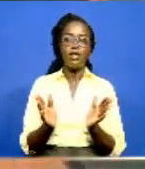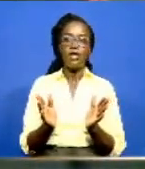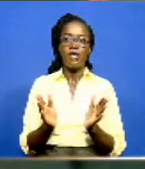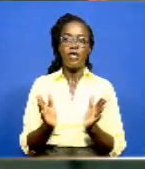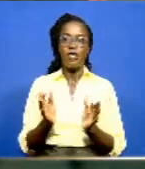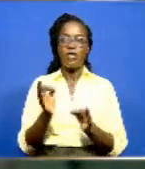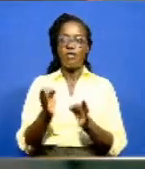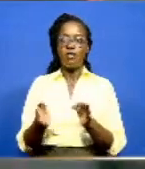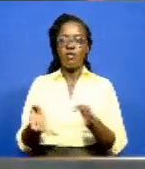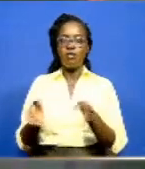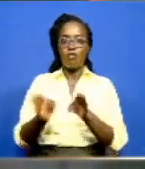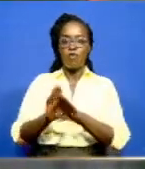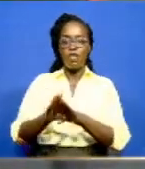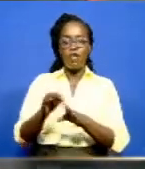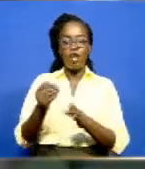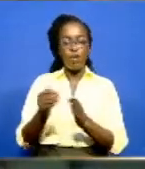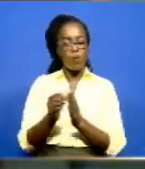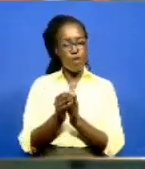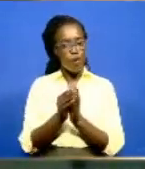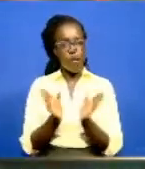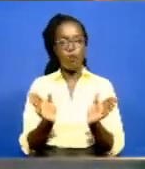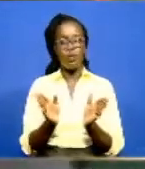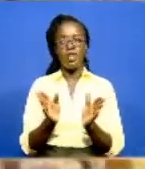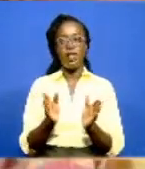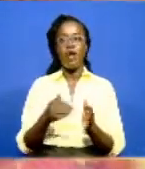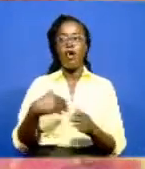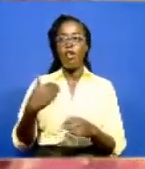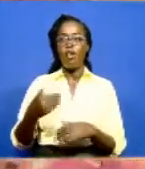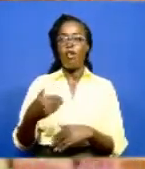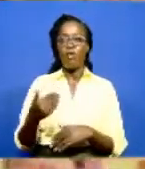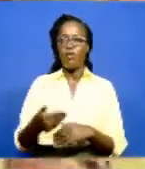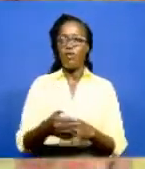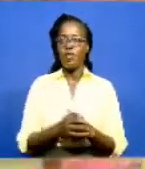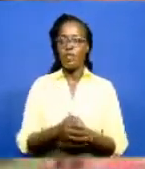tukifunika tunafungua. Wao they always